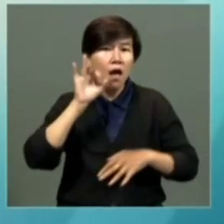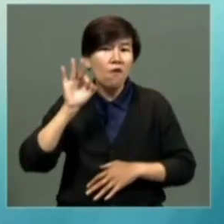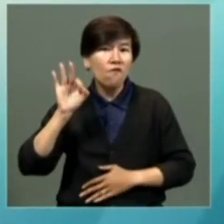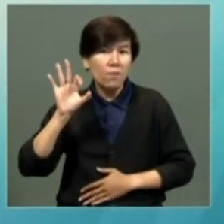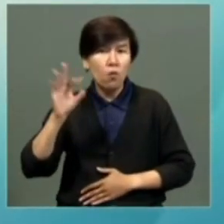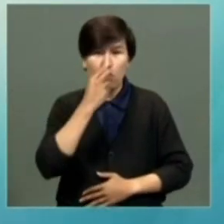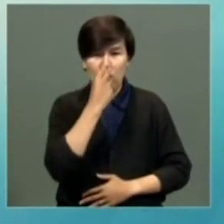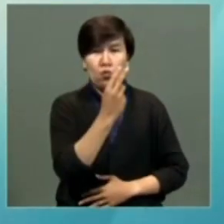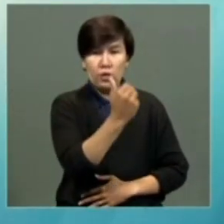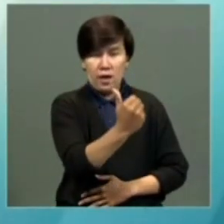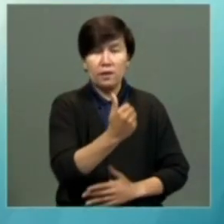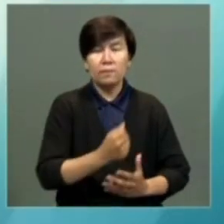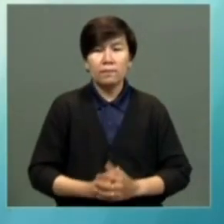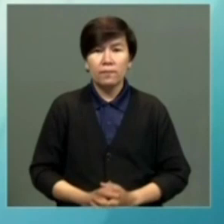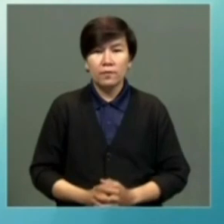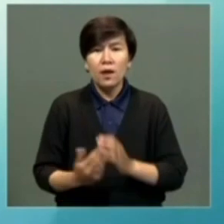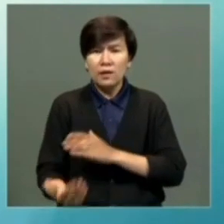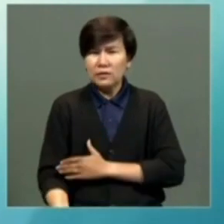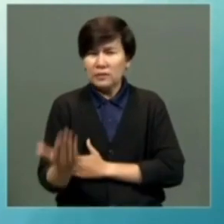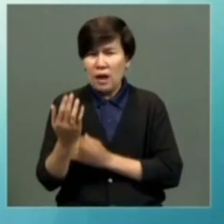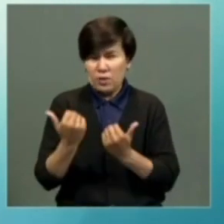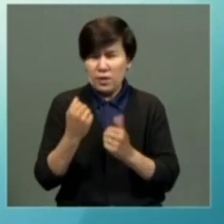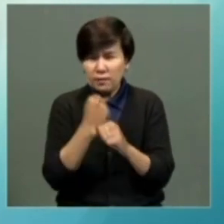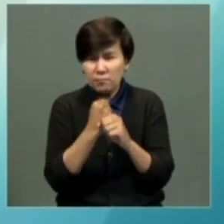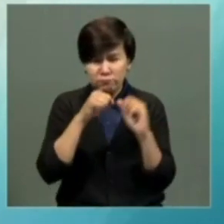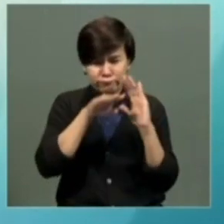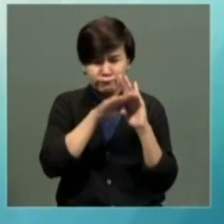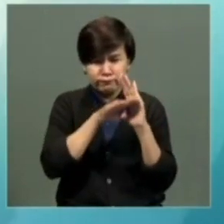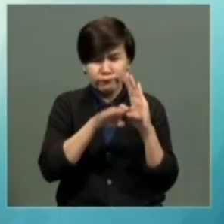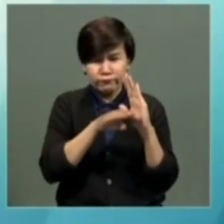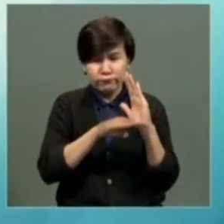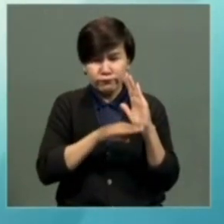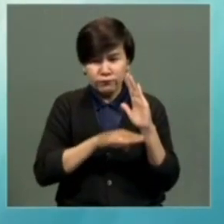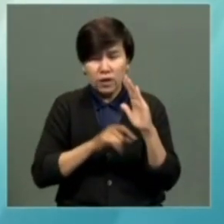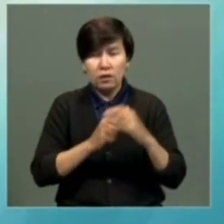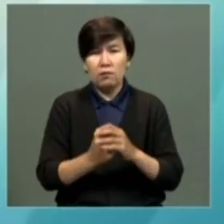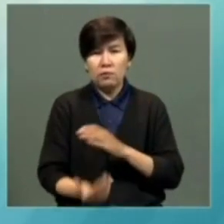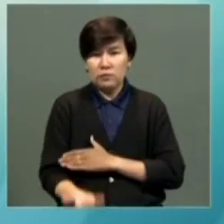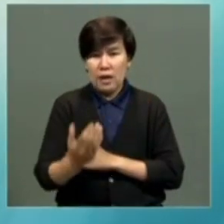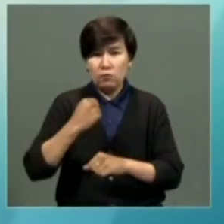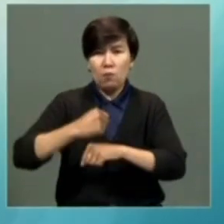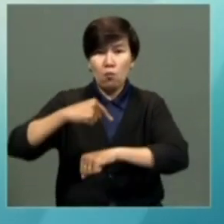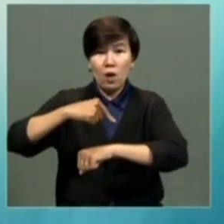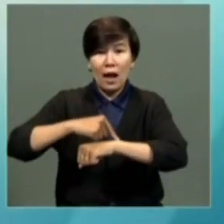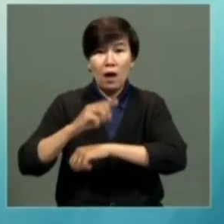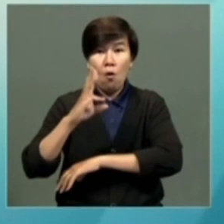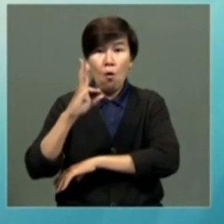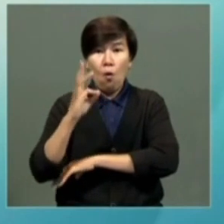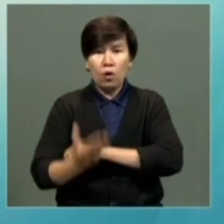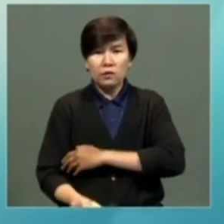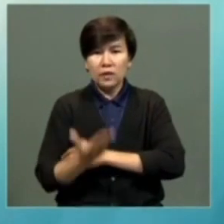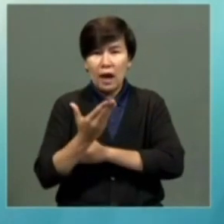ติมเพราะว่าเช้านี้เราเร่งชุดข้อมูลกันถึงตัดกันถึง6โมงเช้านะครับที่ส่งกันเข้ามาเพื่อ